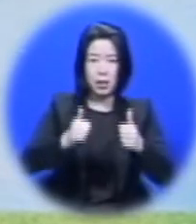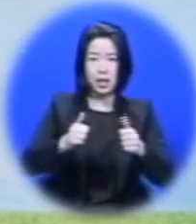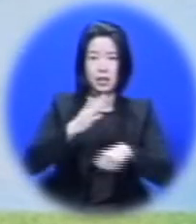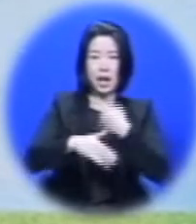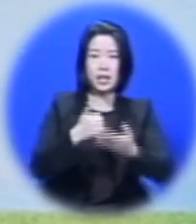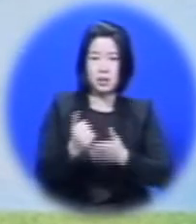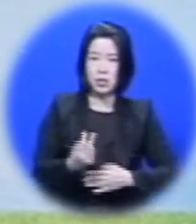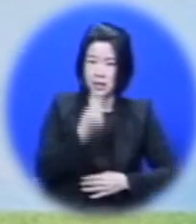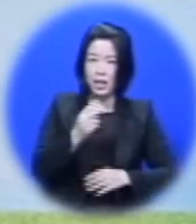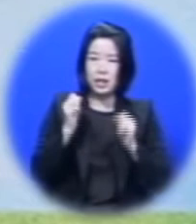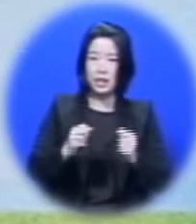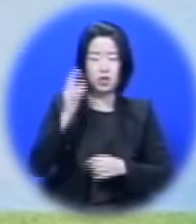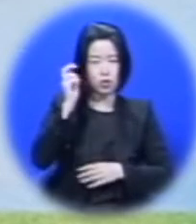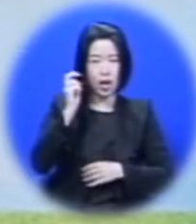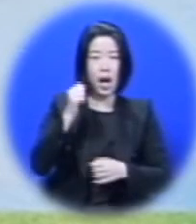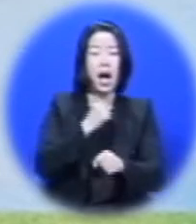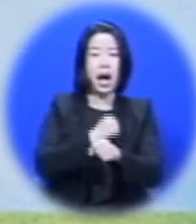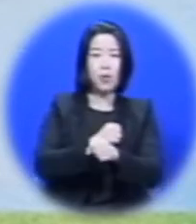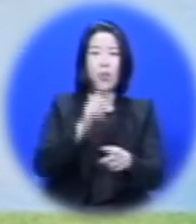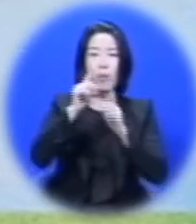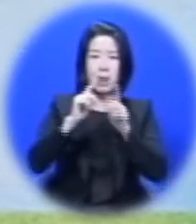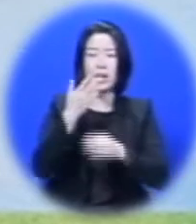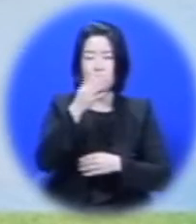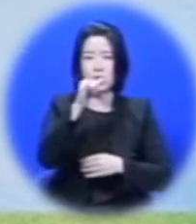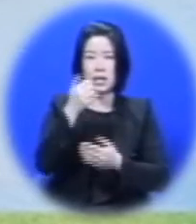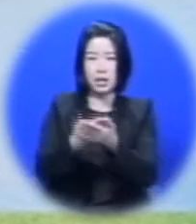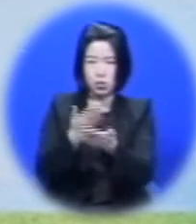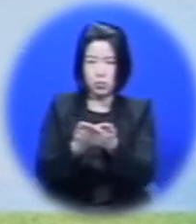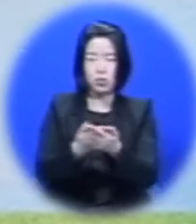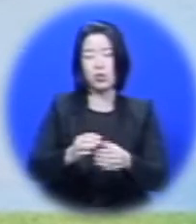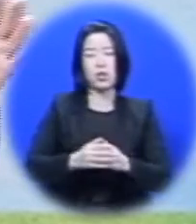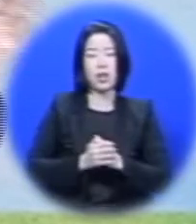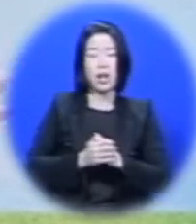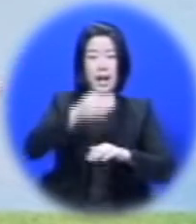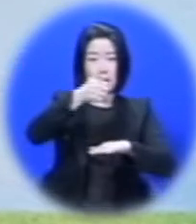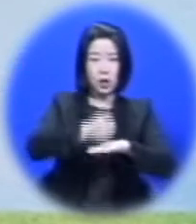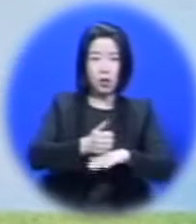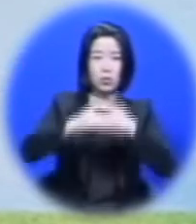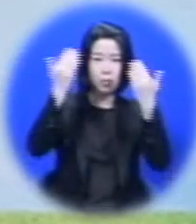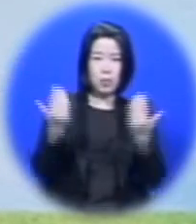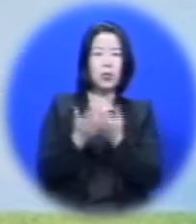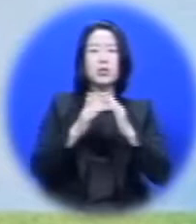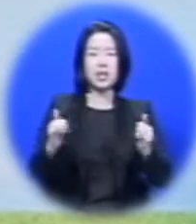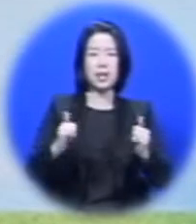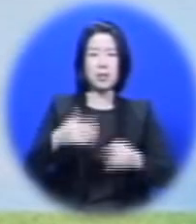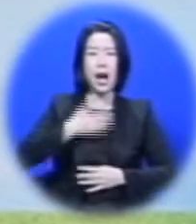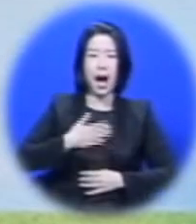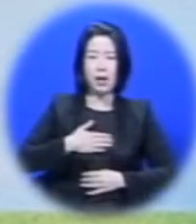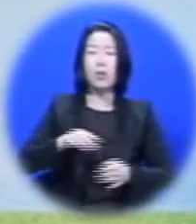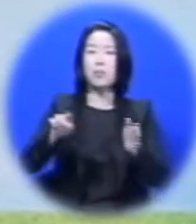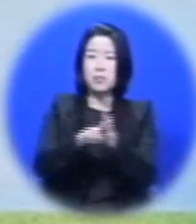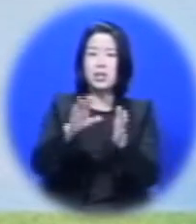하나님은 살아계시는구나 하고 말하게 해 주십시오. 여러분 결국 모든 사람들이 다 알고 믿을